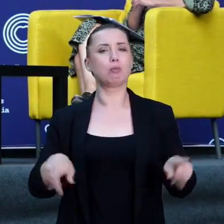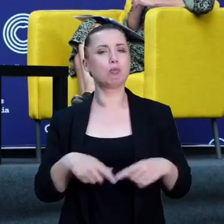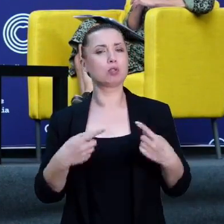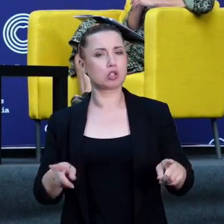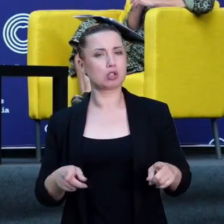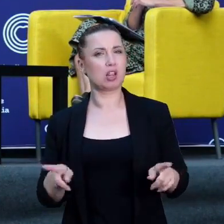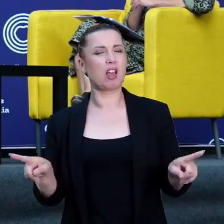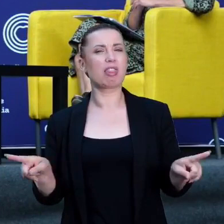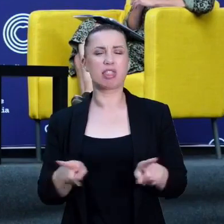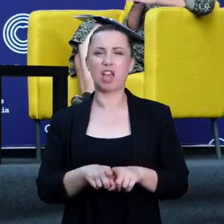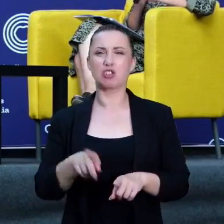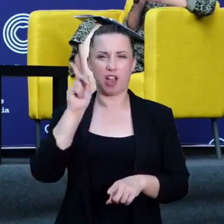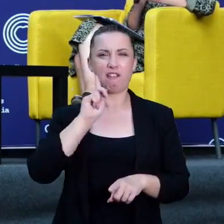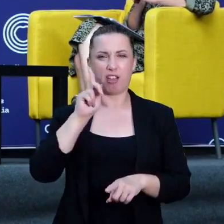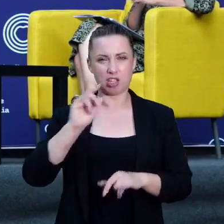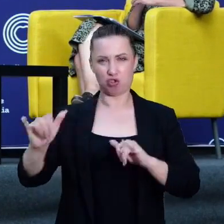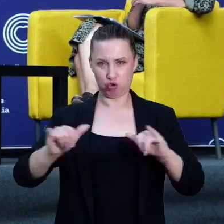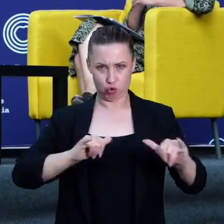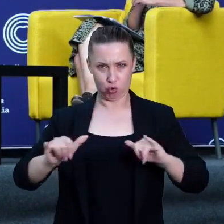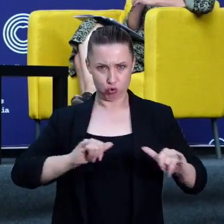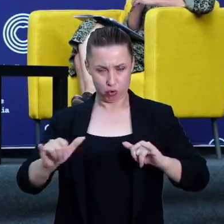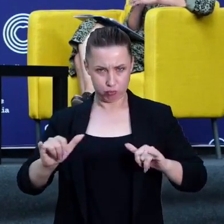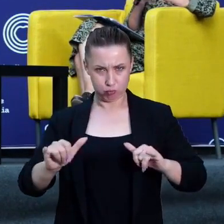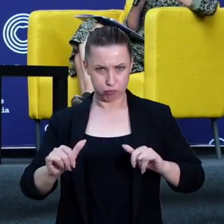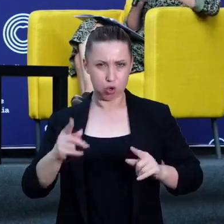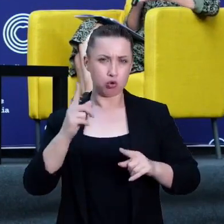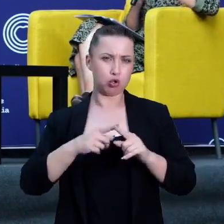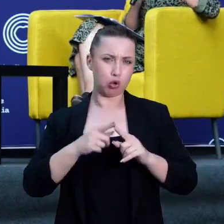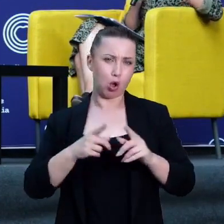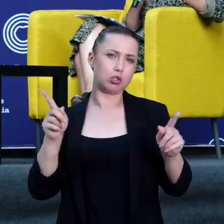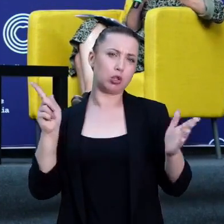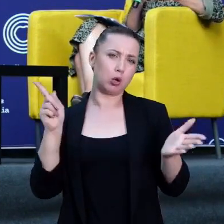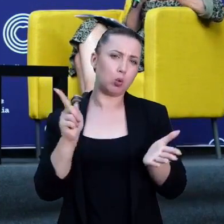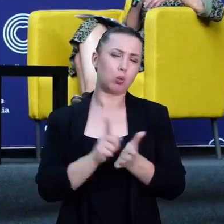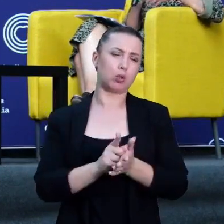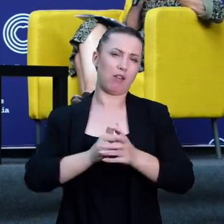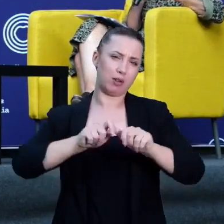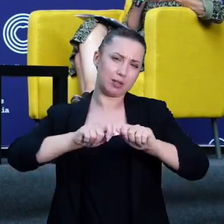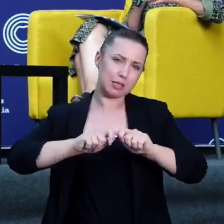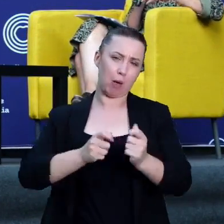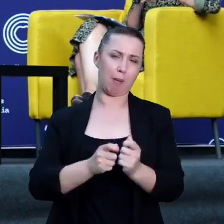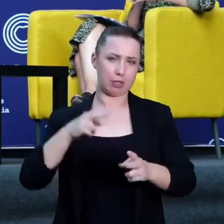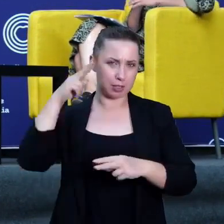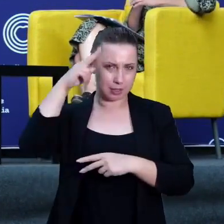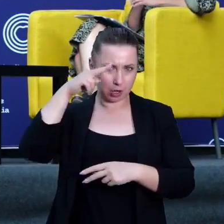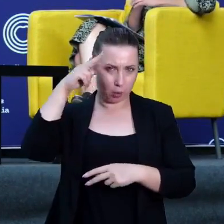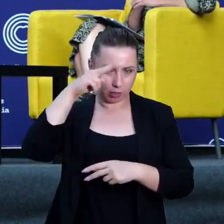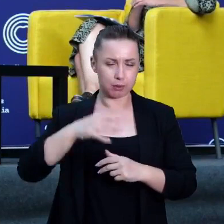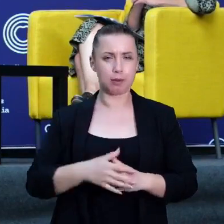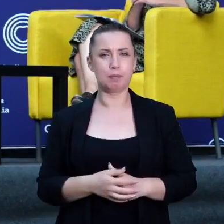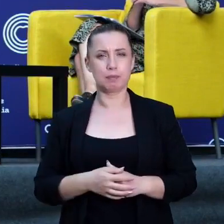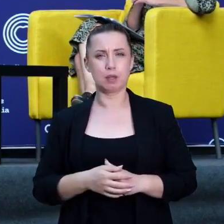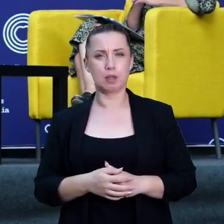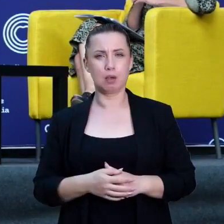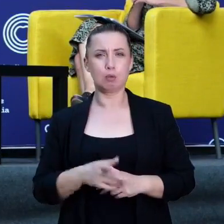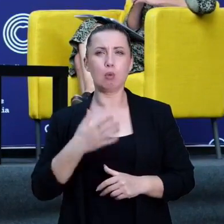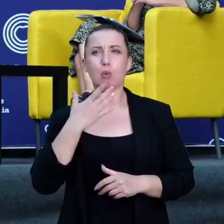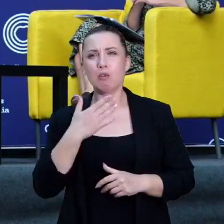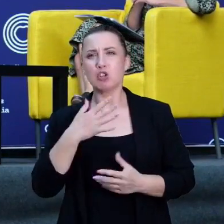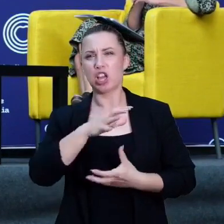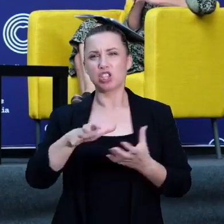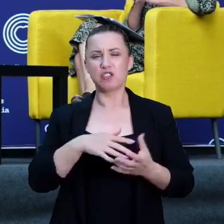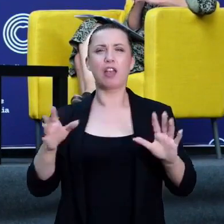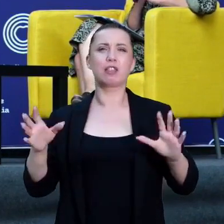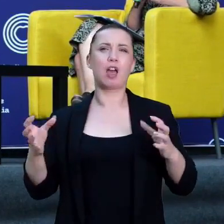tych mężczyzn, czy udało się to troszeczkę przełamać? No, mówi się, że no, świat artystyczny to bardziej otwarty, ale czy to tylko